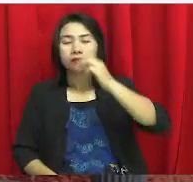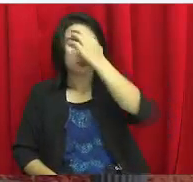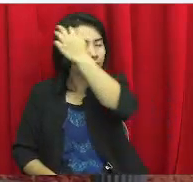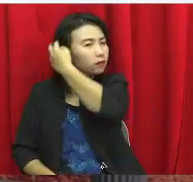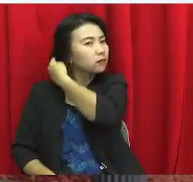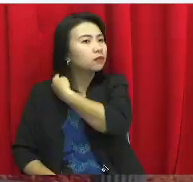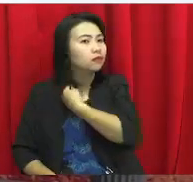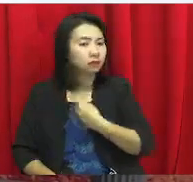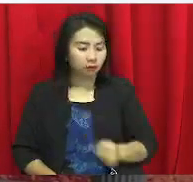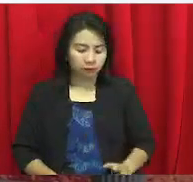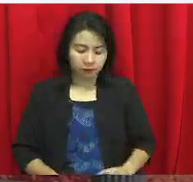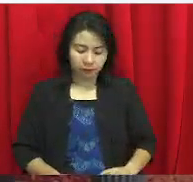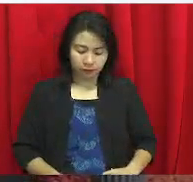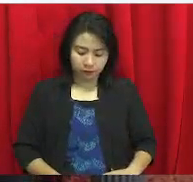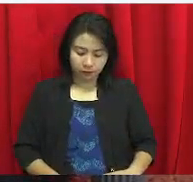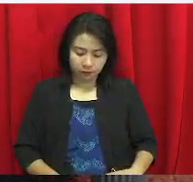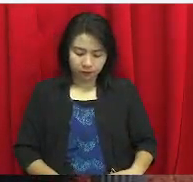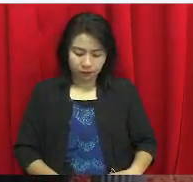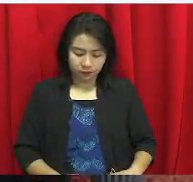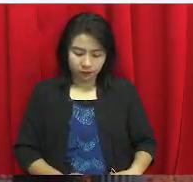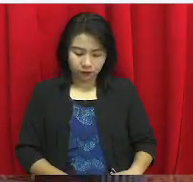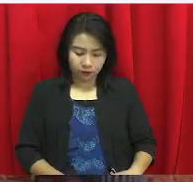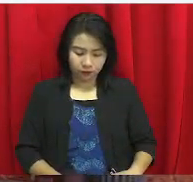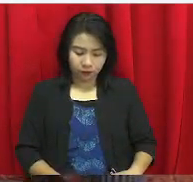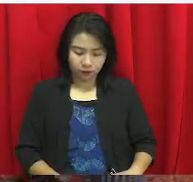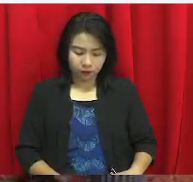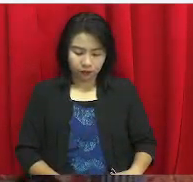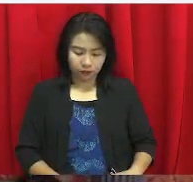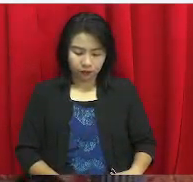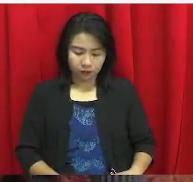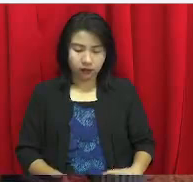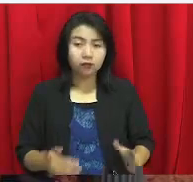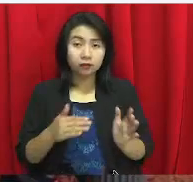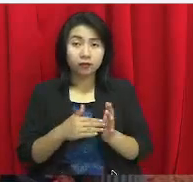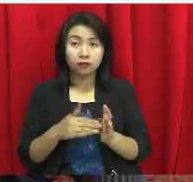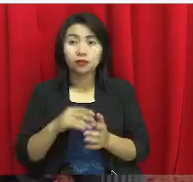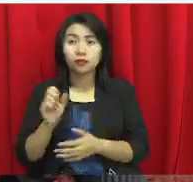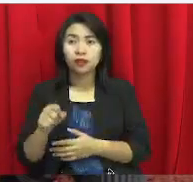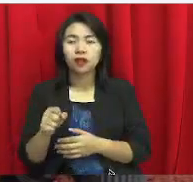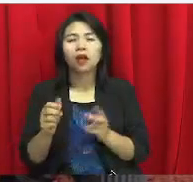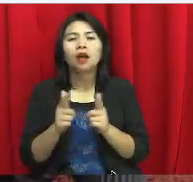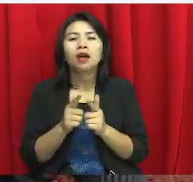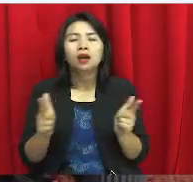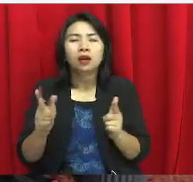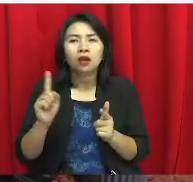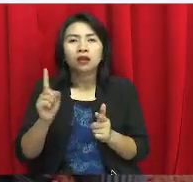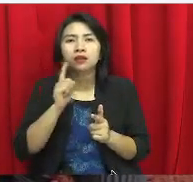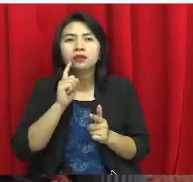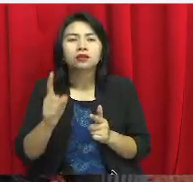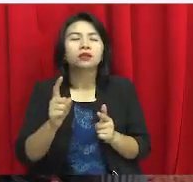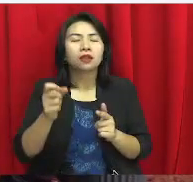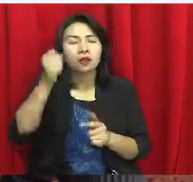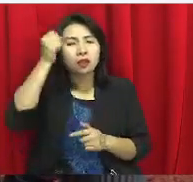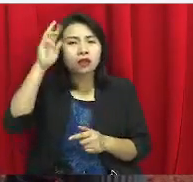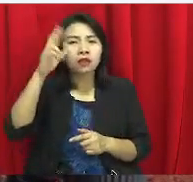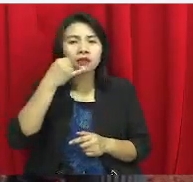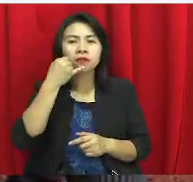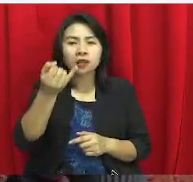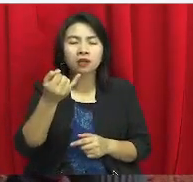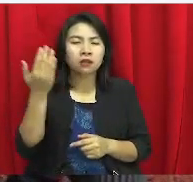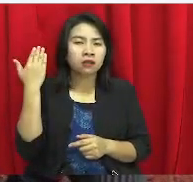So, konting dagdag lang. Alam nyo, maganda po yung sinasabi ni Sir Joe dito kanina that we've got to take it